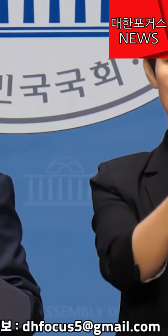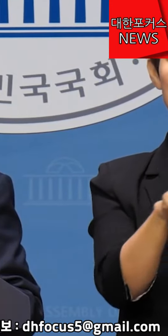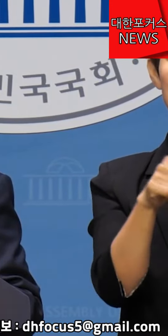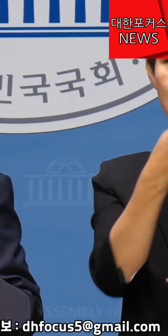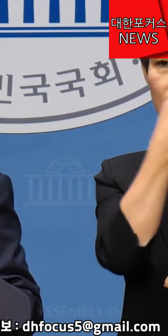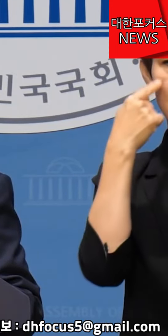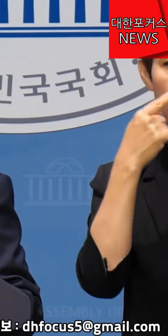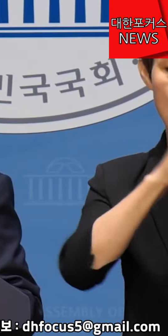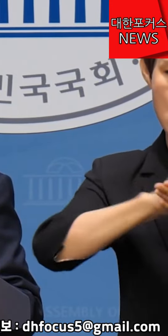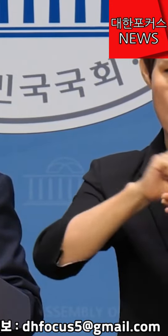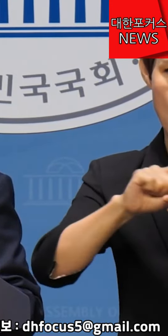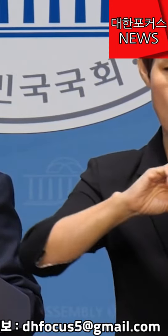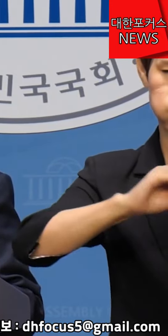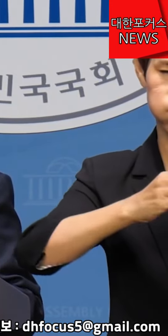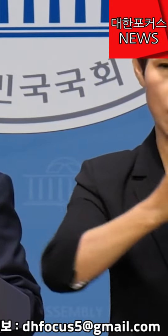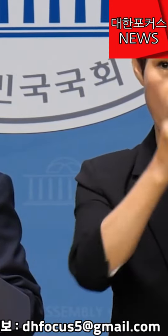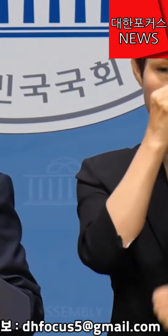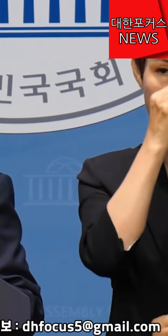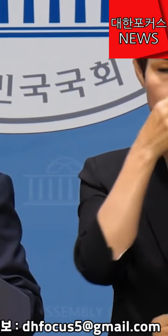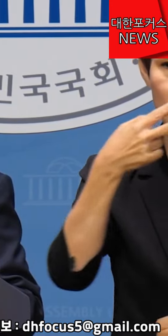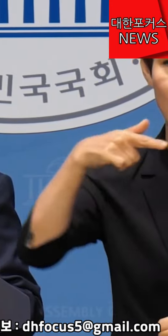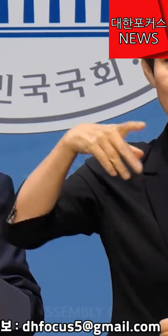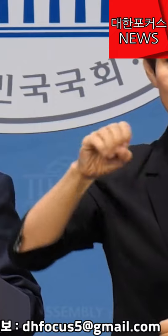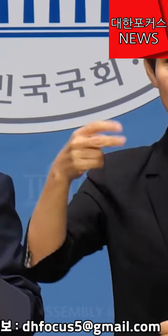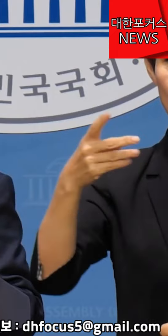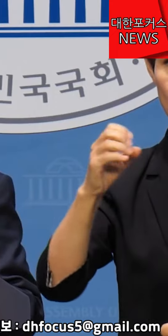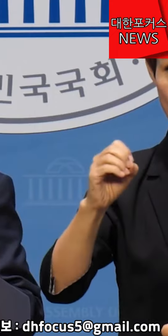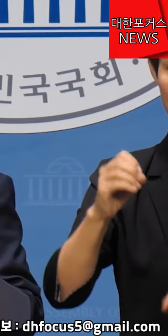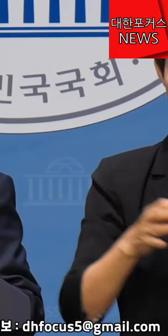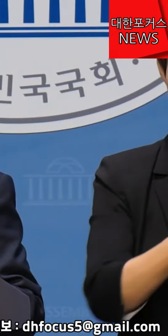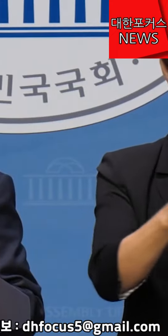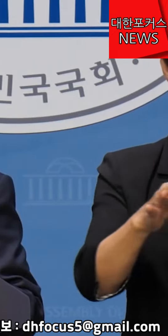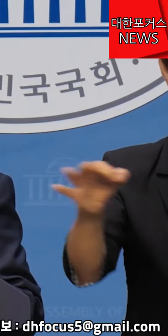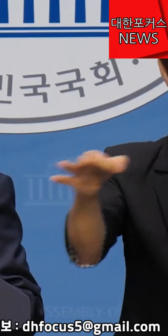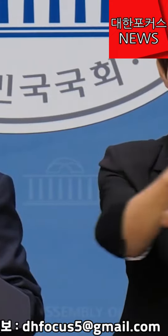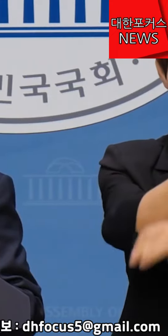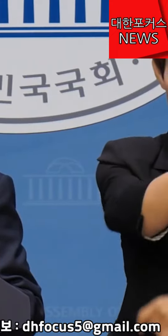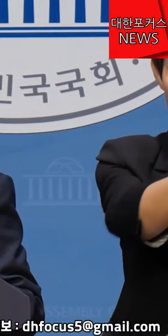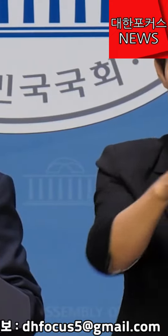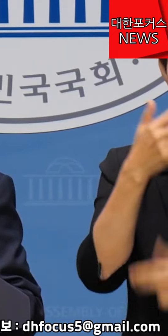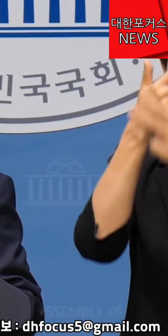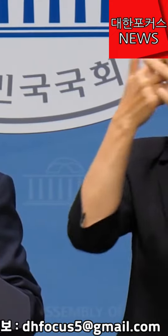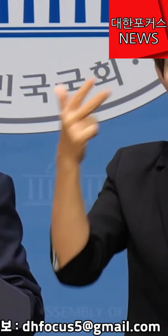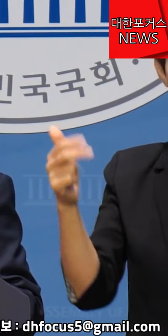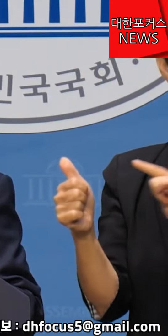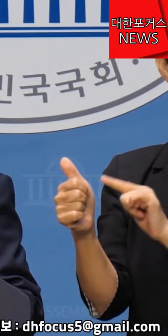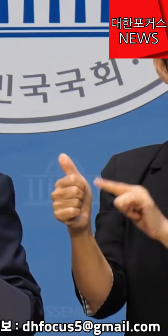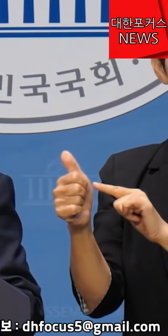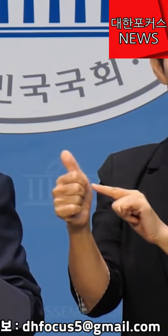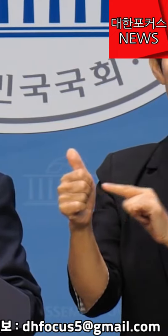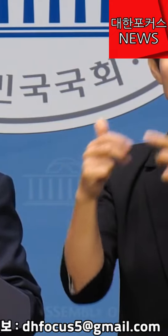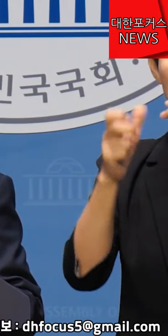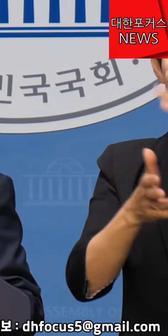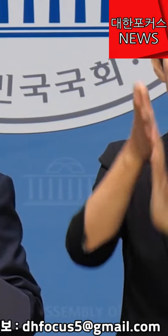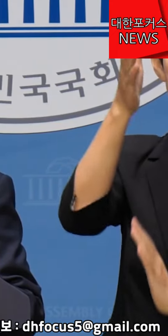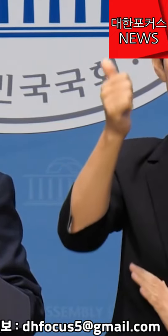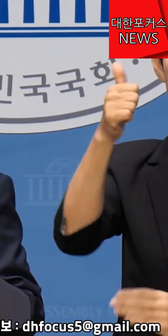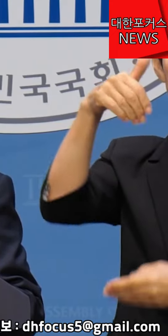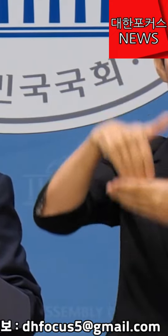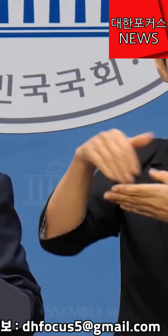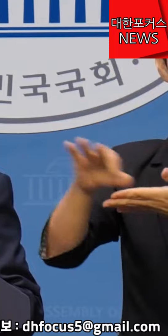조작한 기록 조작과 대장동 일당 간의 돈 거래를 이재명 성남시장 선거 자금으로